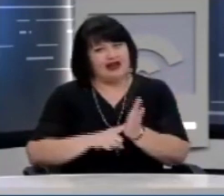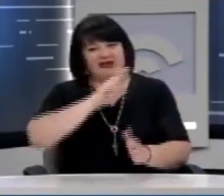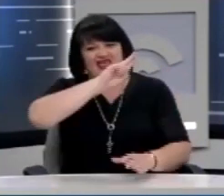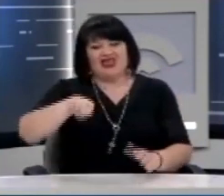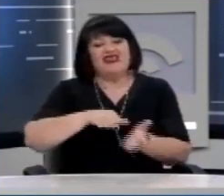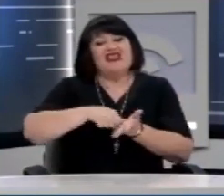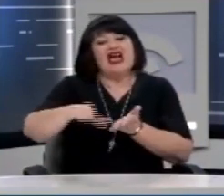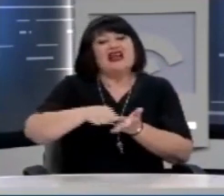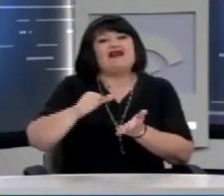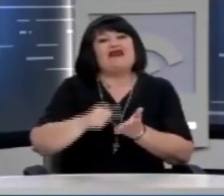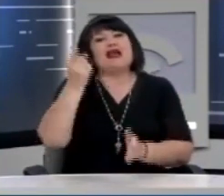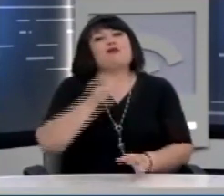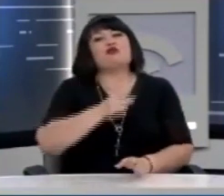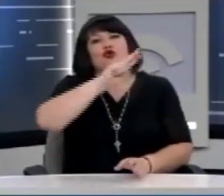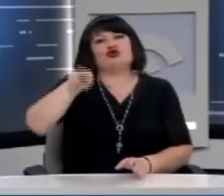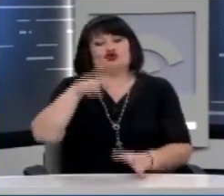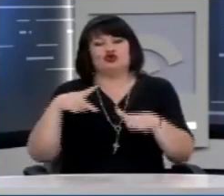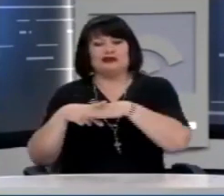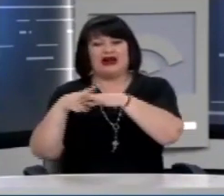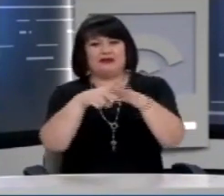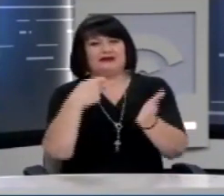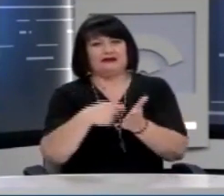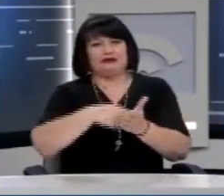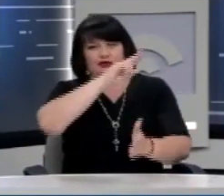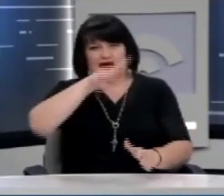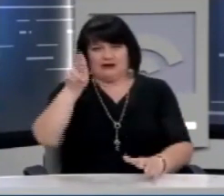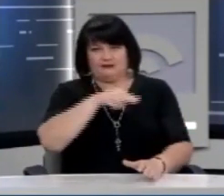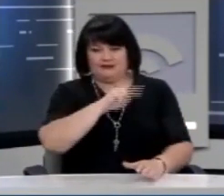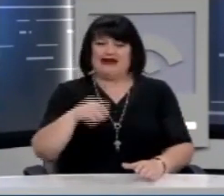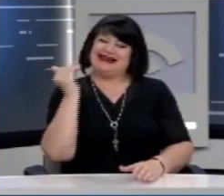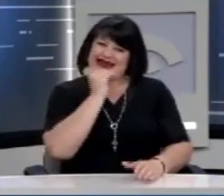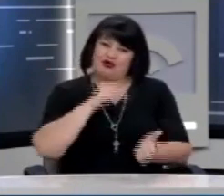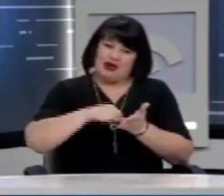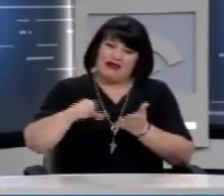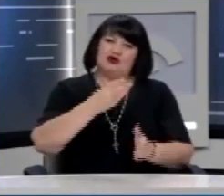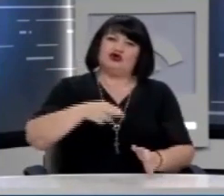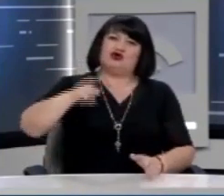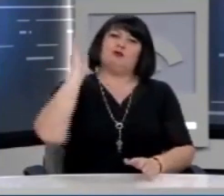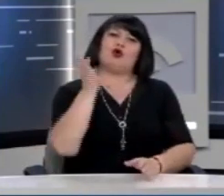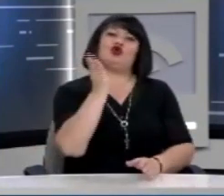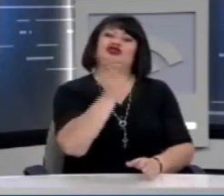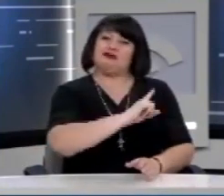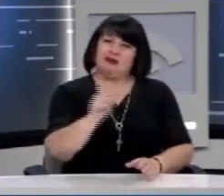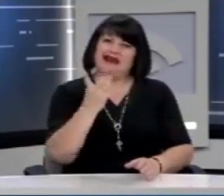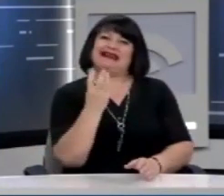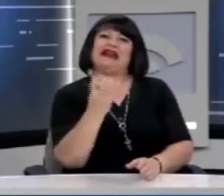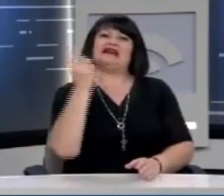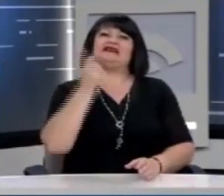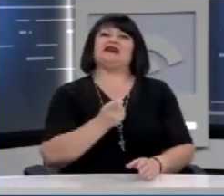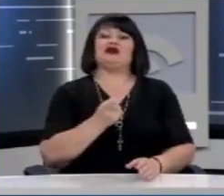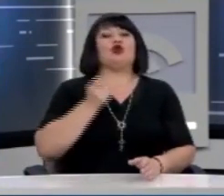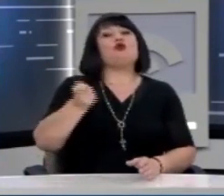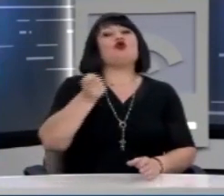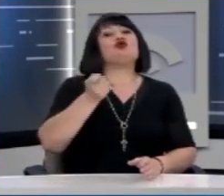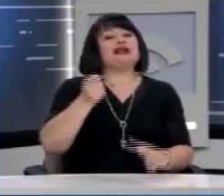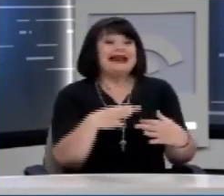διαγραφή μέρους των χρεών τους προς εφορία και τράπεζες με άμεση διαγραφή τόκων και προστήμων αλλά και του 30% του